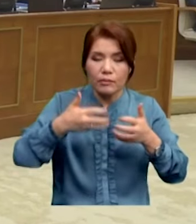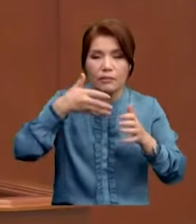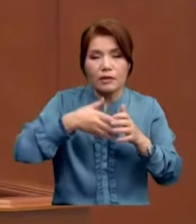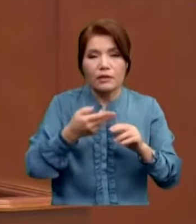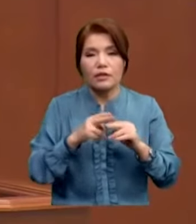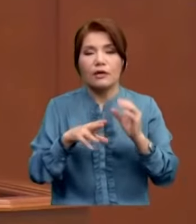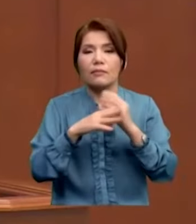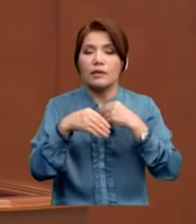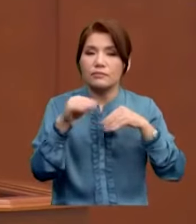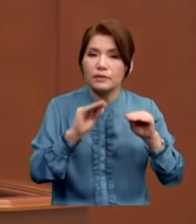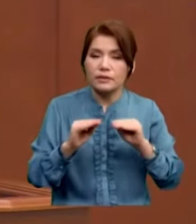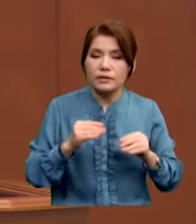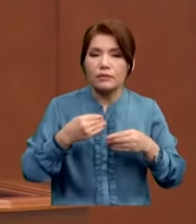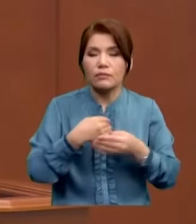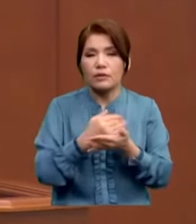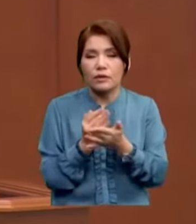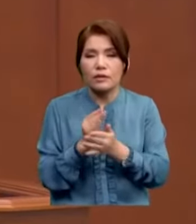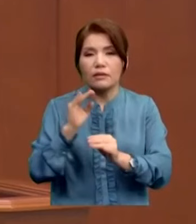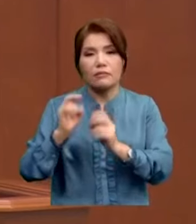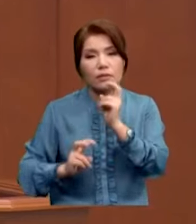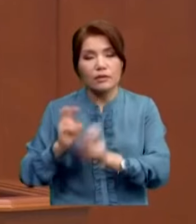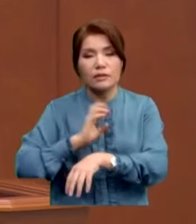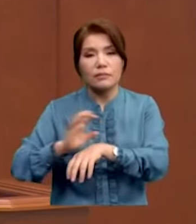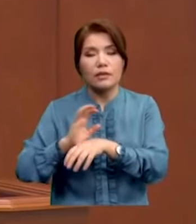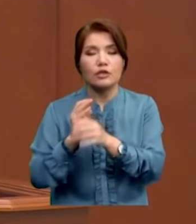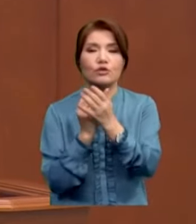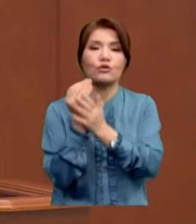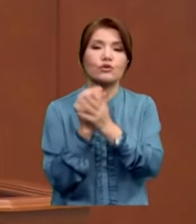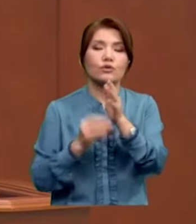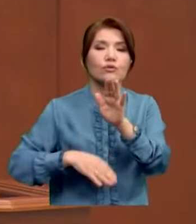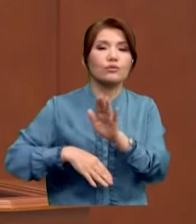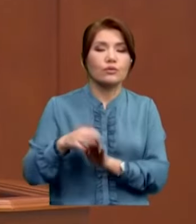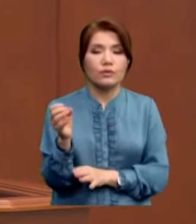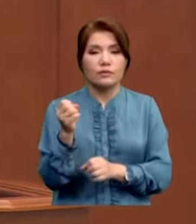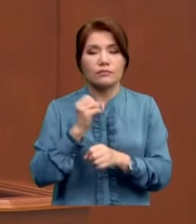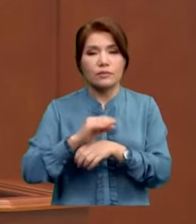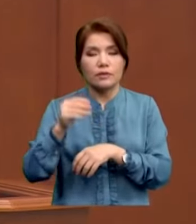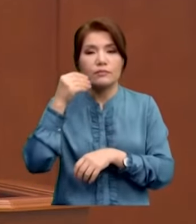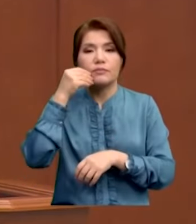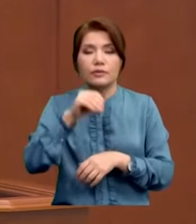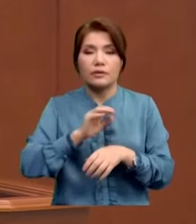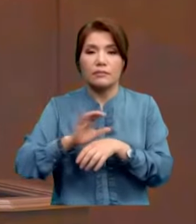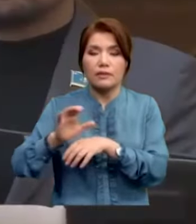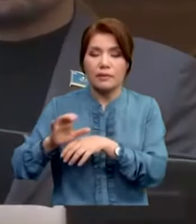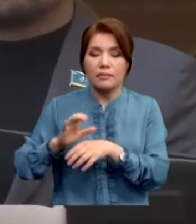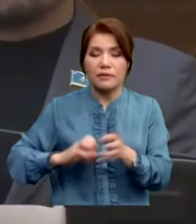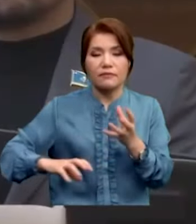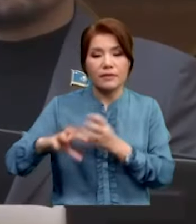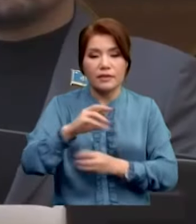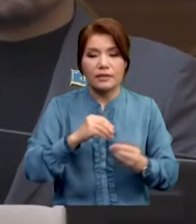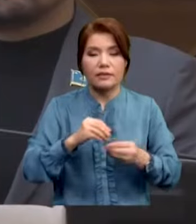машина жасау, автобөлшектер шығару, яғни жоғары деңгейде өңделген өнім шығаратын салаларды